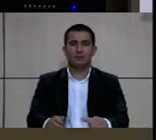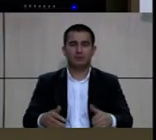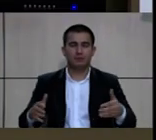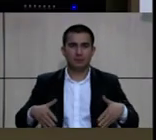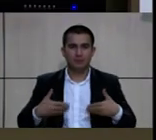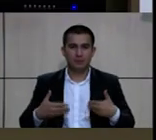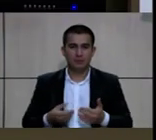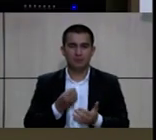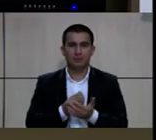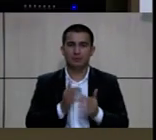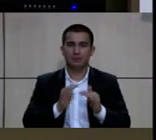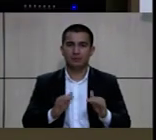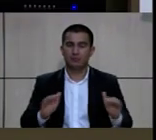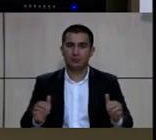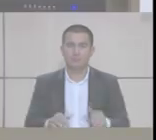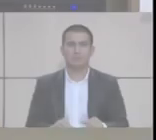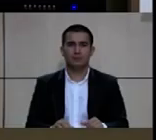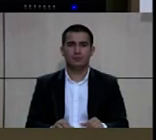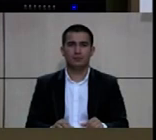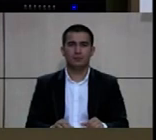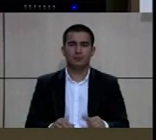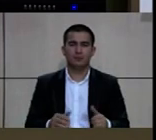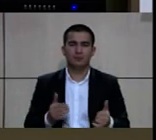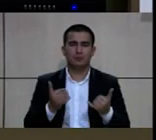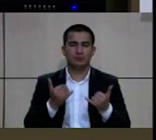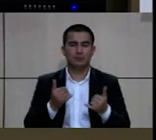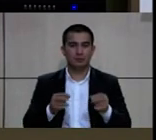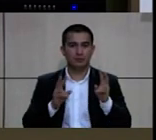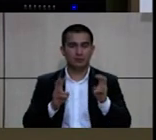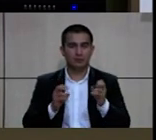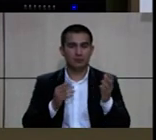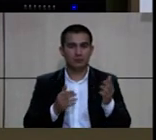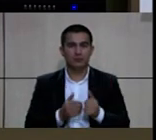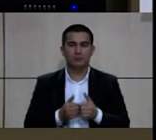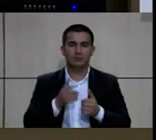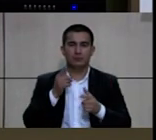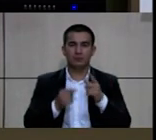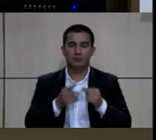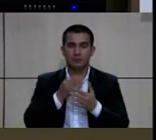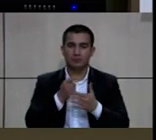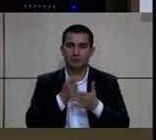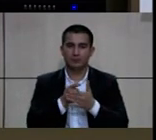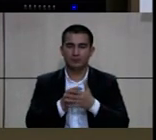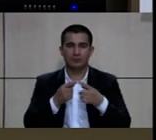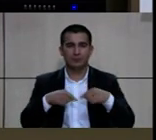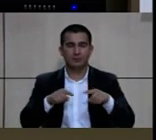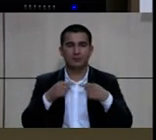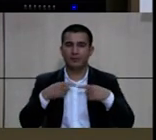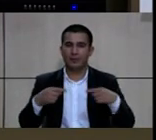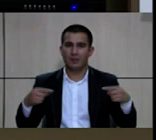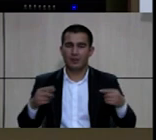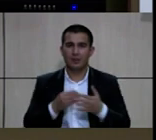Assalomu alaykum aziz o'quvchilar. Bugungi mavzuimiz sut emizuvchilarning